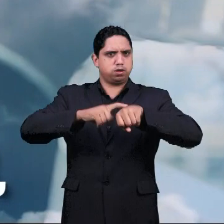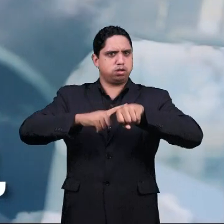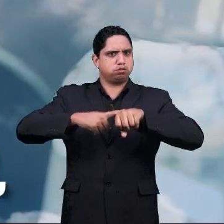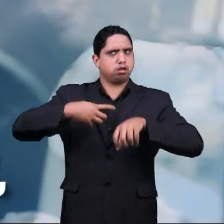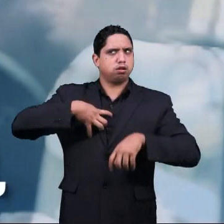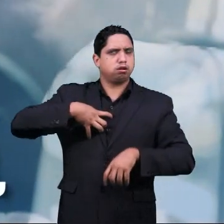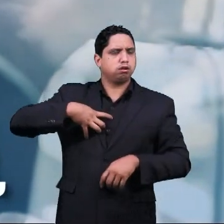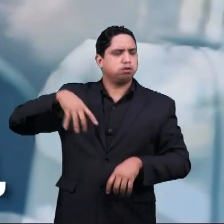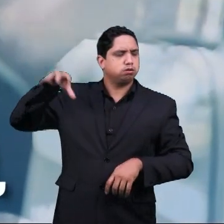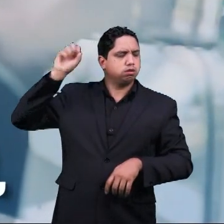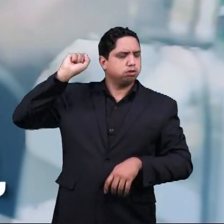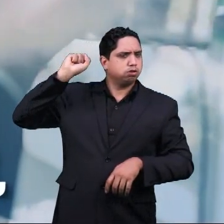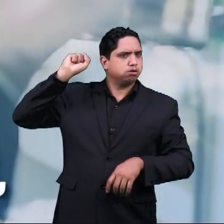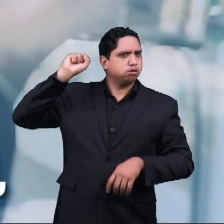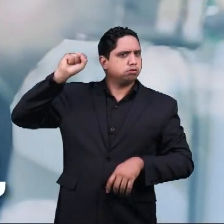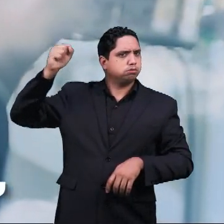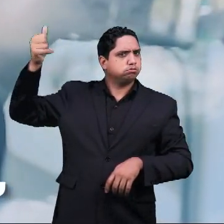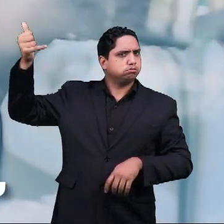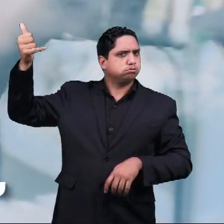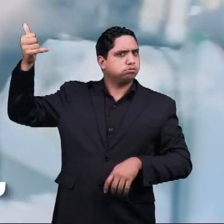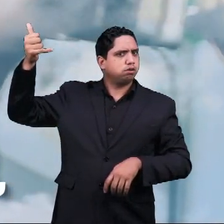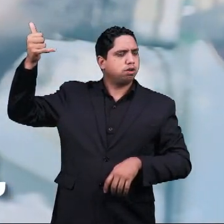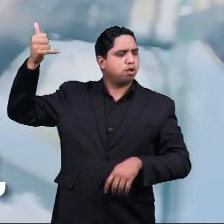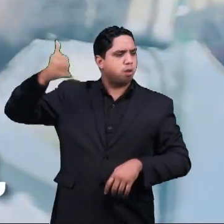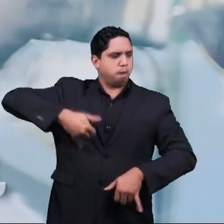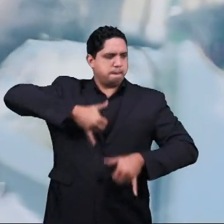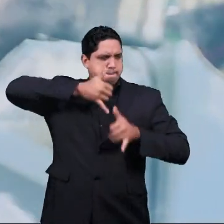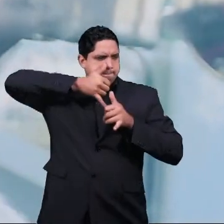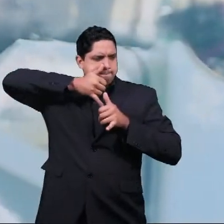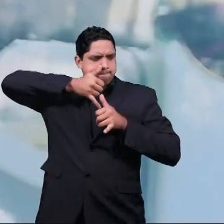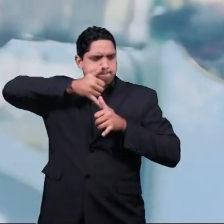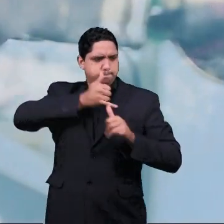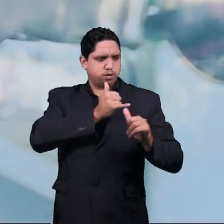Когда голос архангела